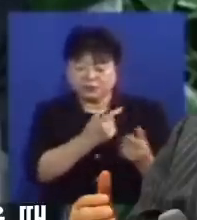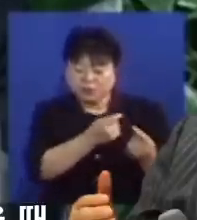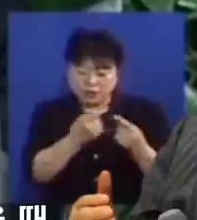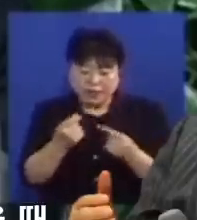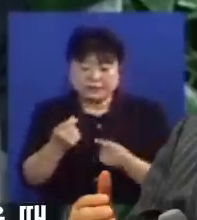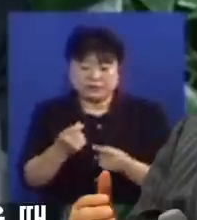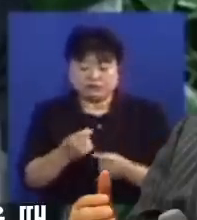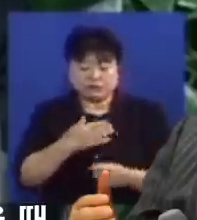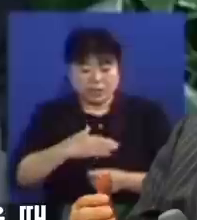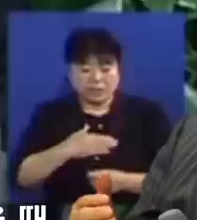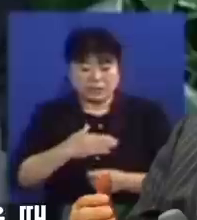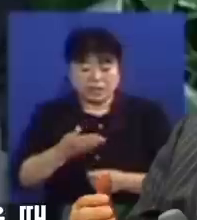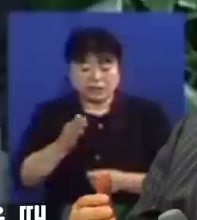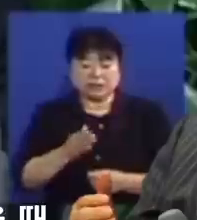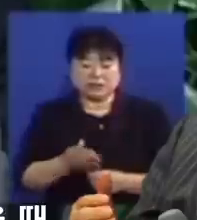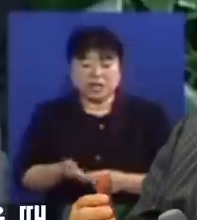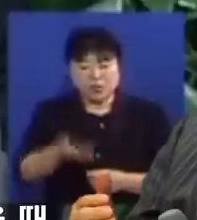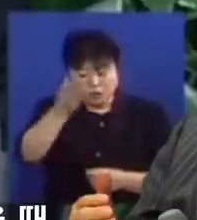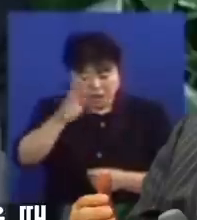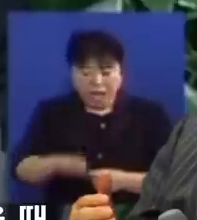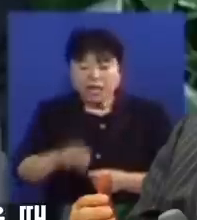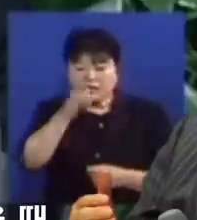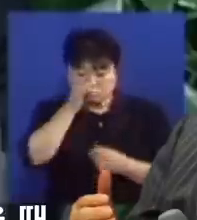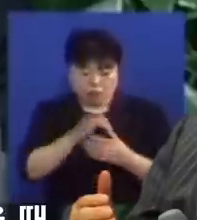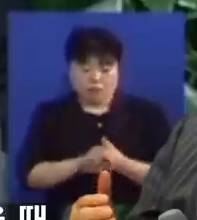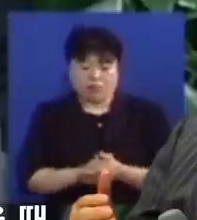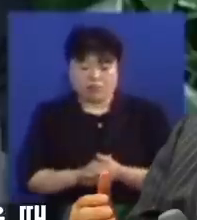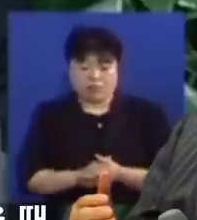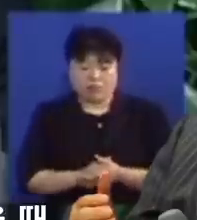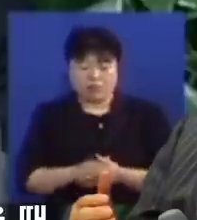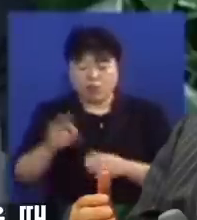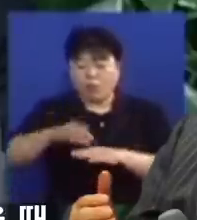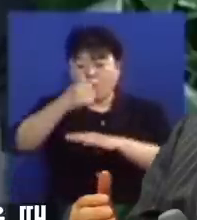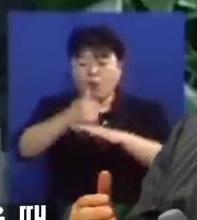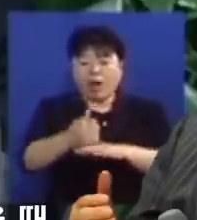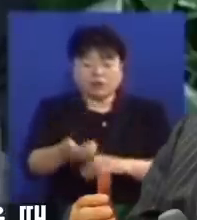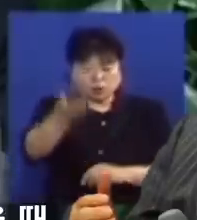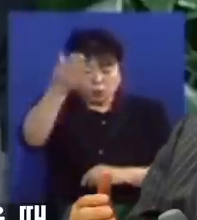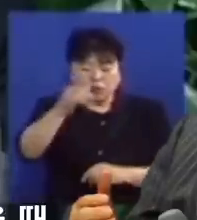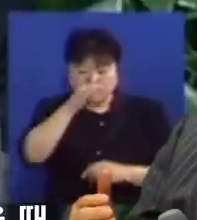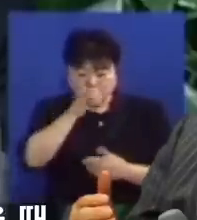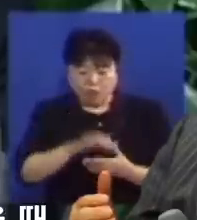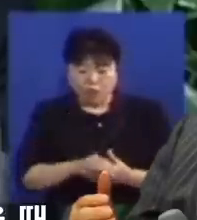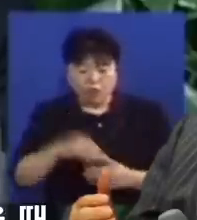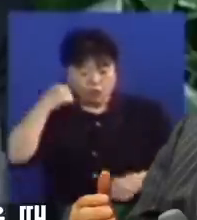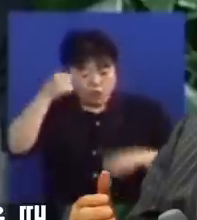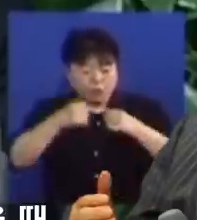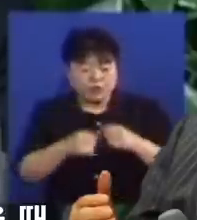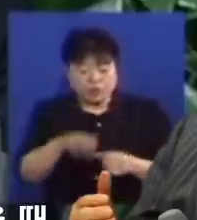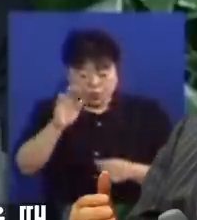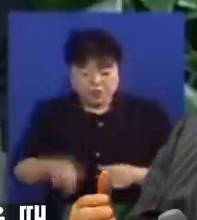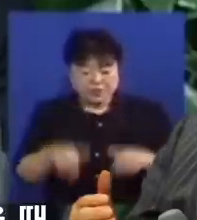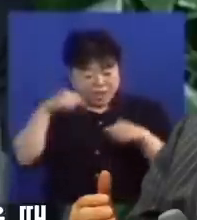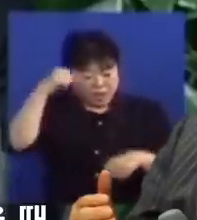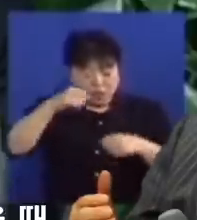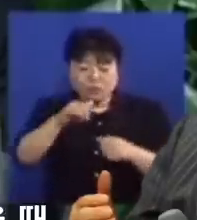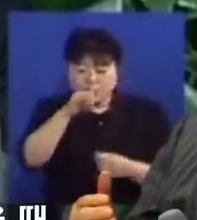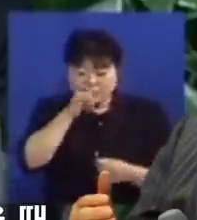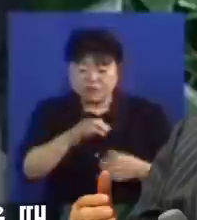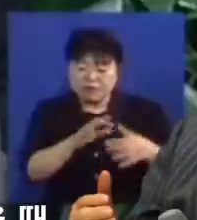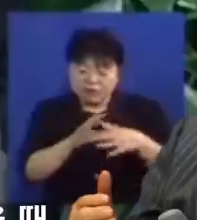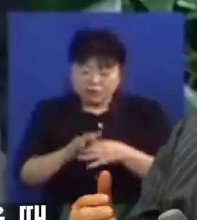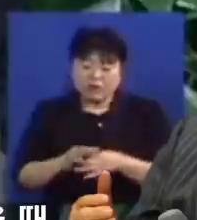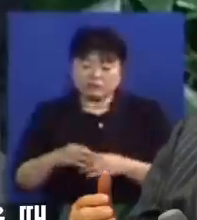줄 알았는데 거기에도 계급차별이 있어요. 제일 왕초가 있고 그 다음에 부하들이 있고